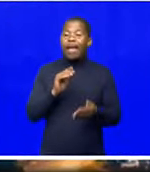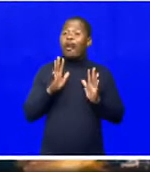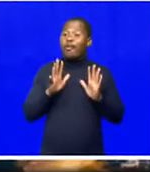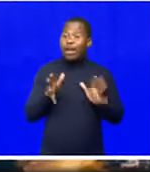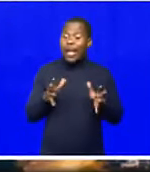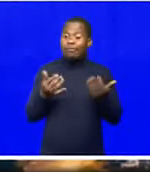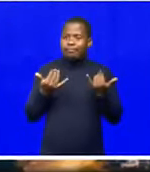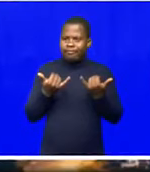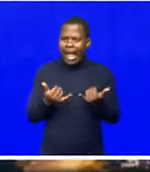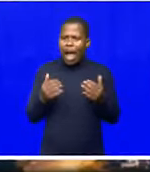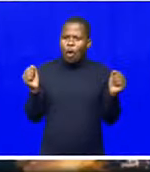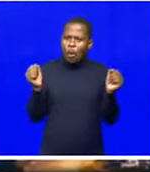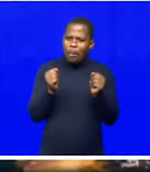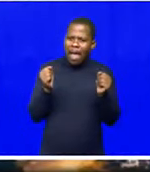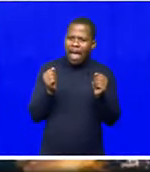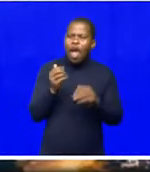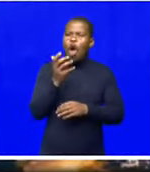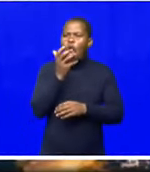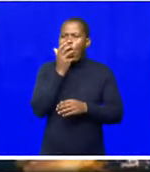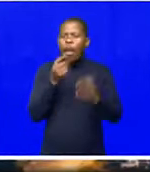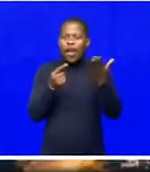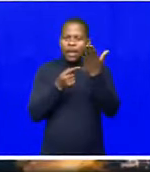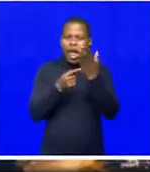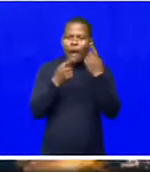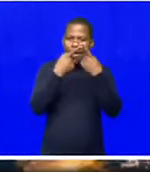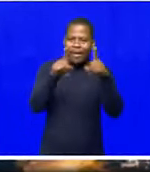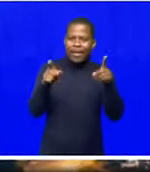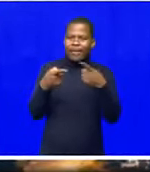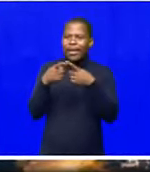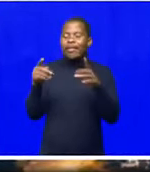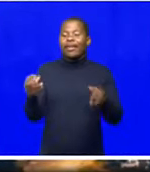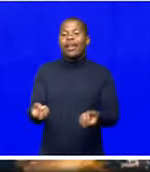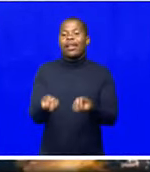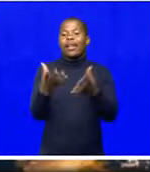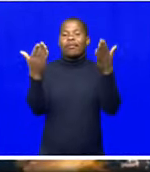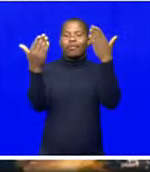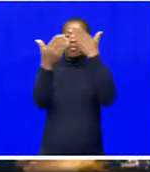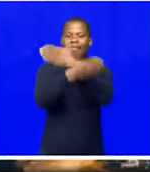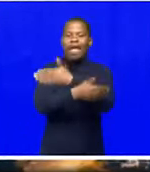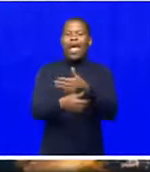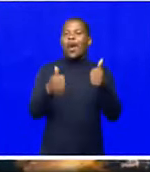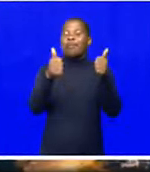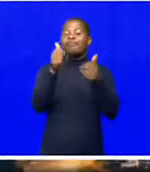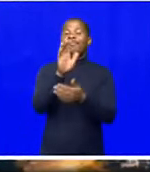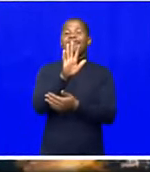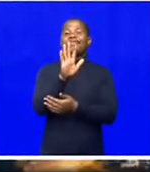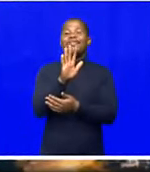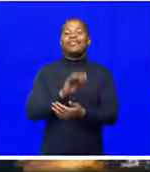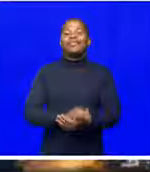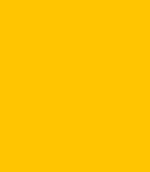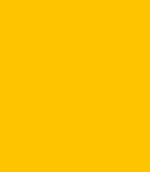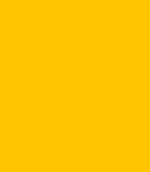Ngale tongwane tiya kuca tensimbi yesikhombisa kutawulandzela simo selitulu busuku abebuhle nisari kahle.